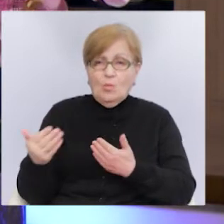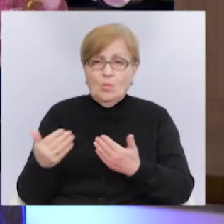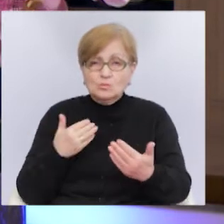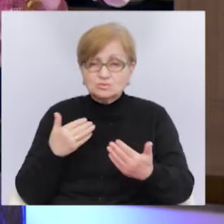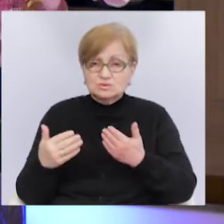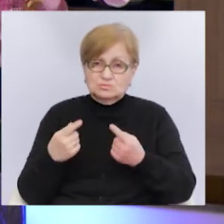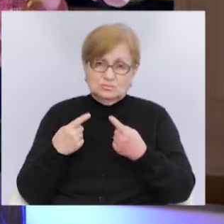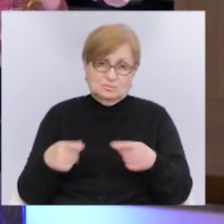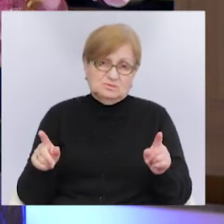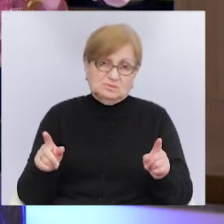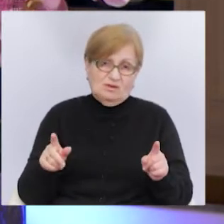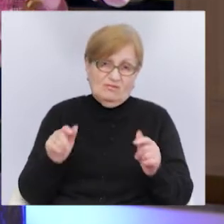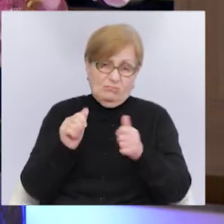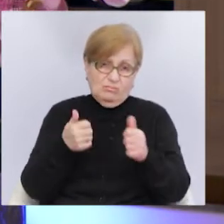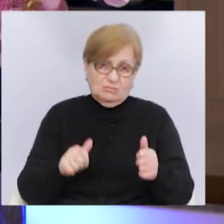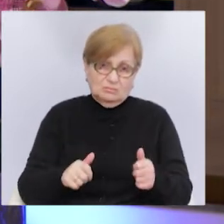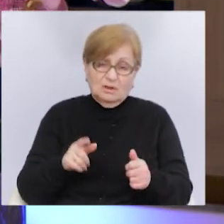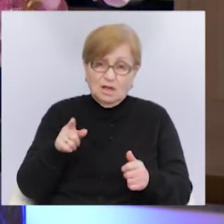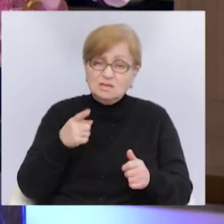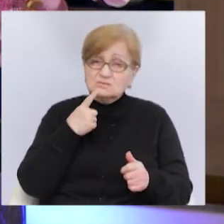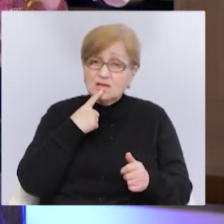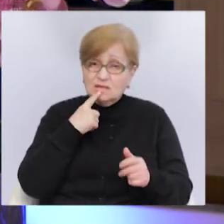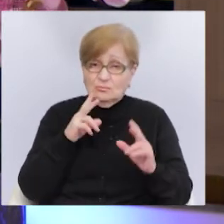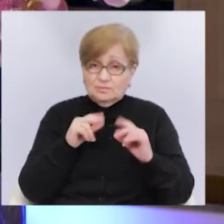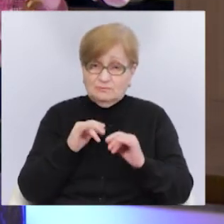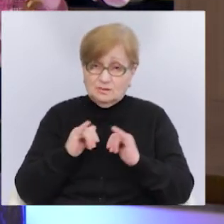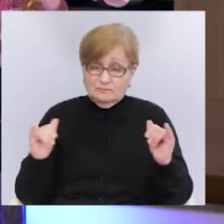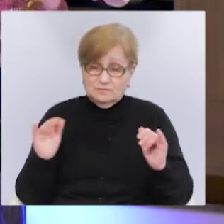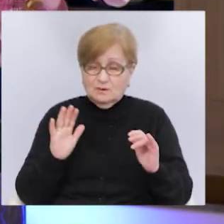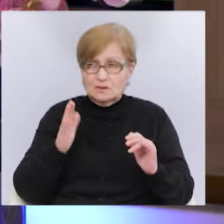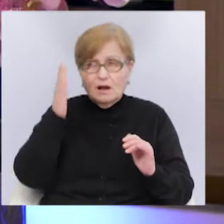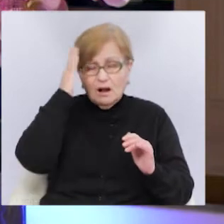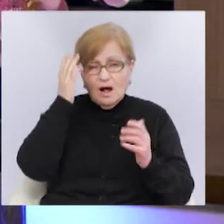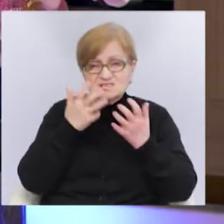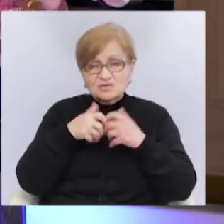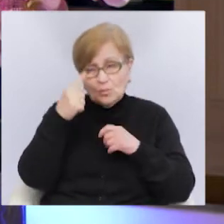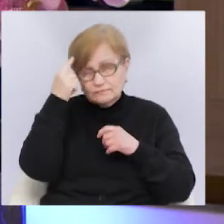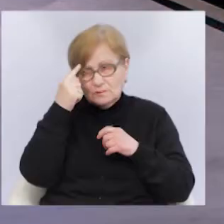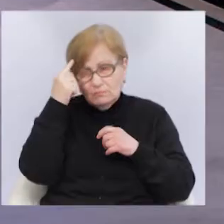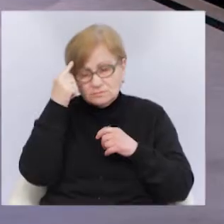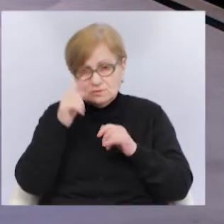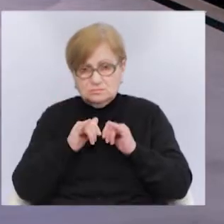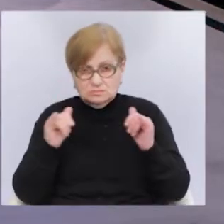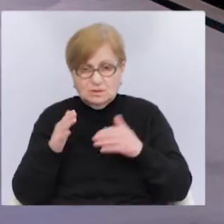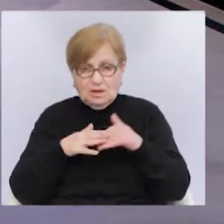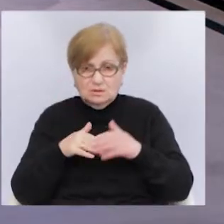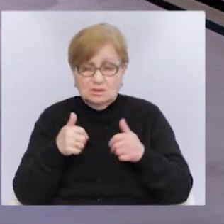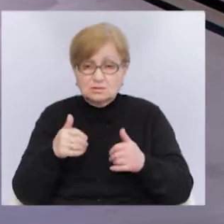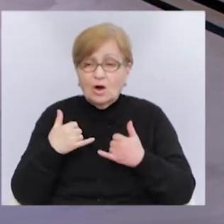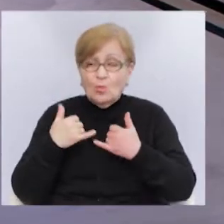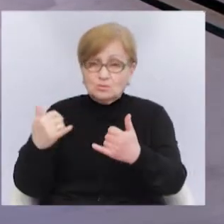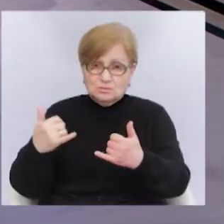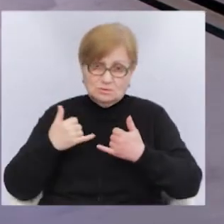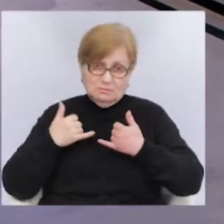სხვა ფორმა, რომელიც არამხოლოდ ენობრივ განვითარებას უწყობს ხალხს, არამედ აზროვნების განვითარებასაც და ურთიერთპატივის